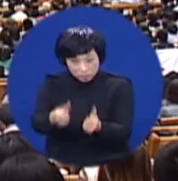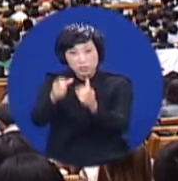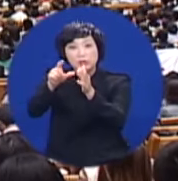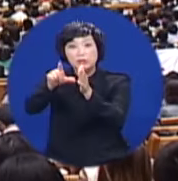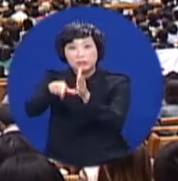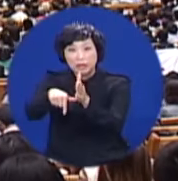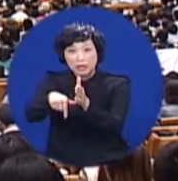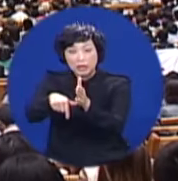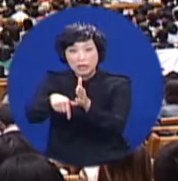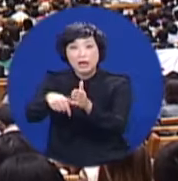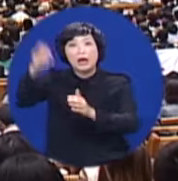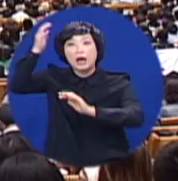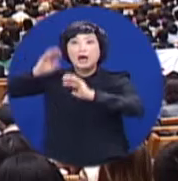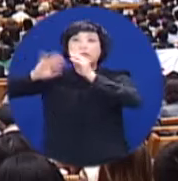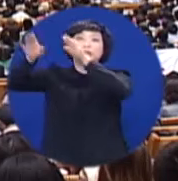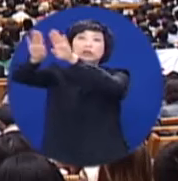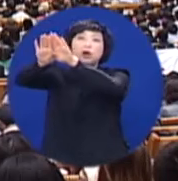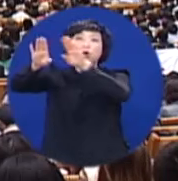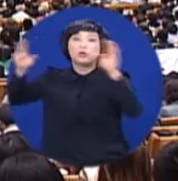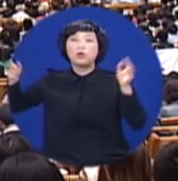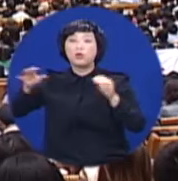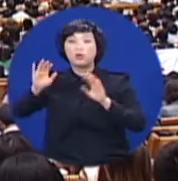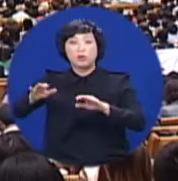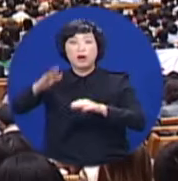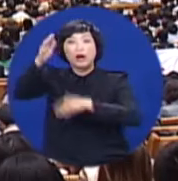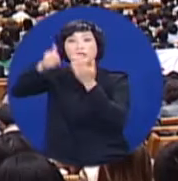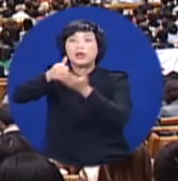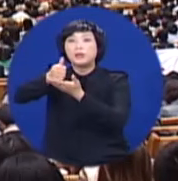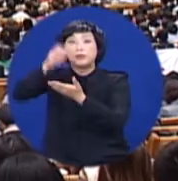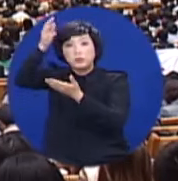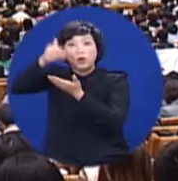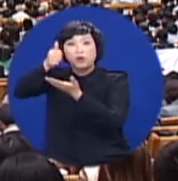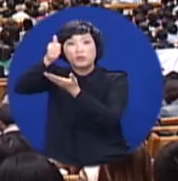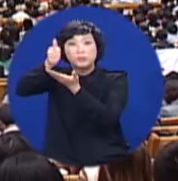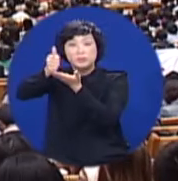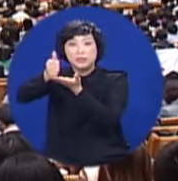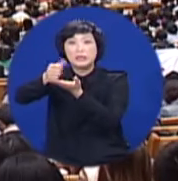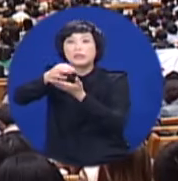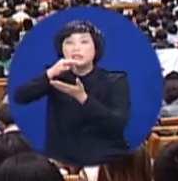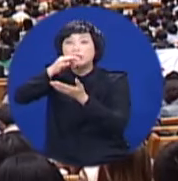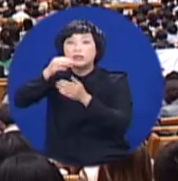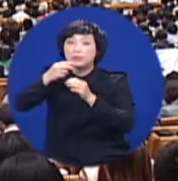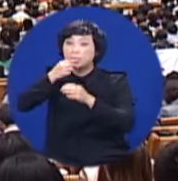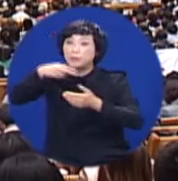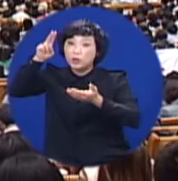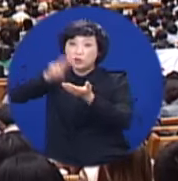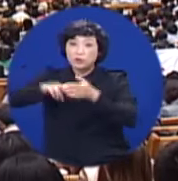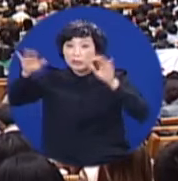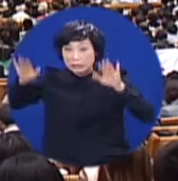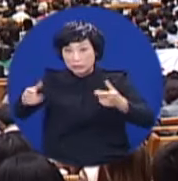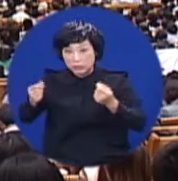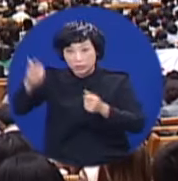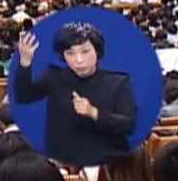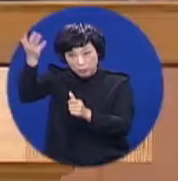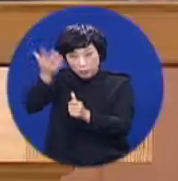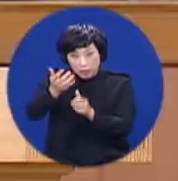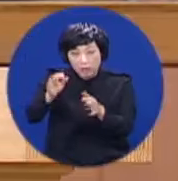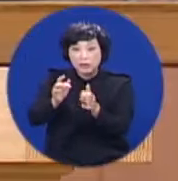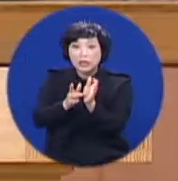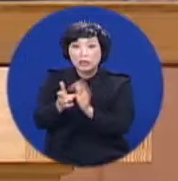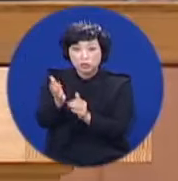올라오실세 하늘이 열리고 하나님의 성령이 비둘기같이 내려 자기